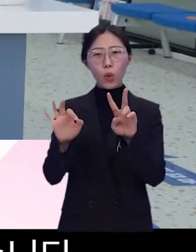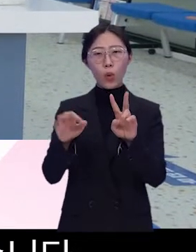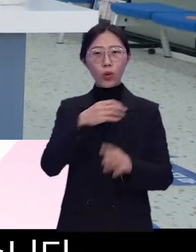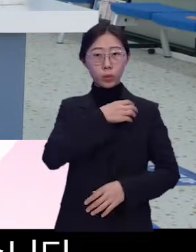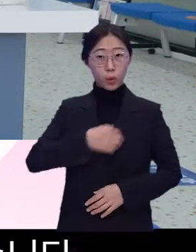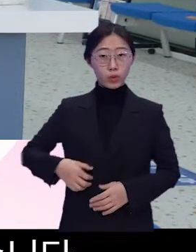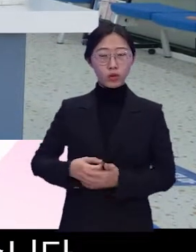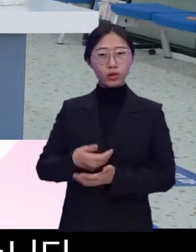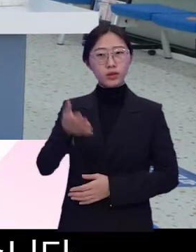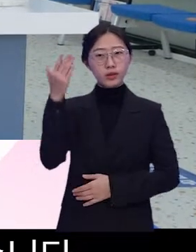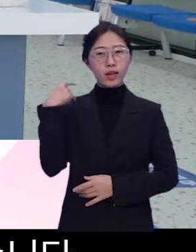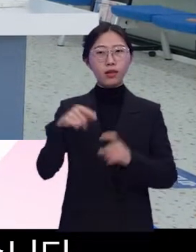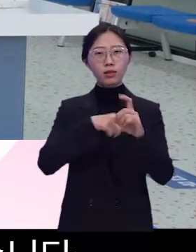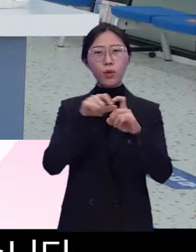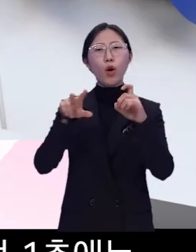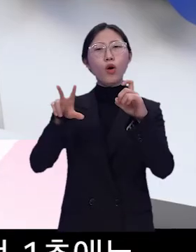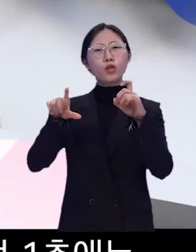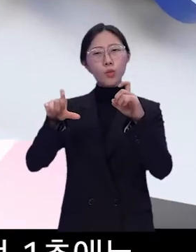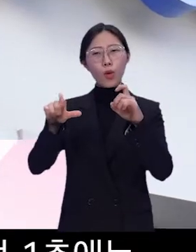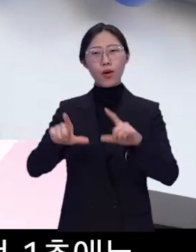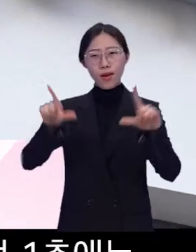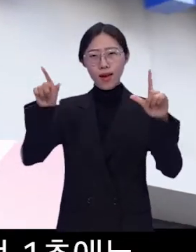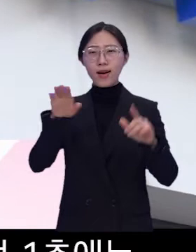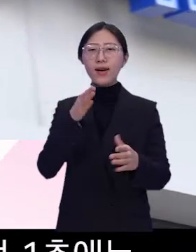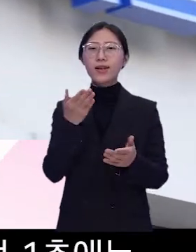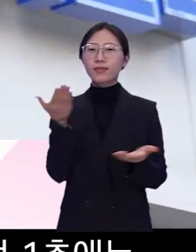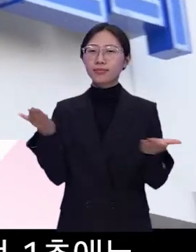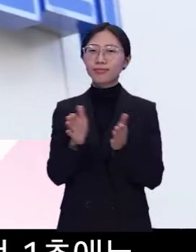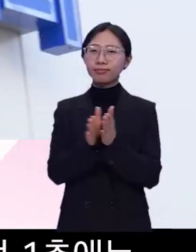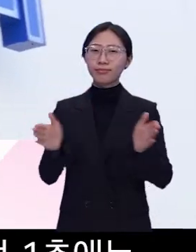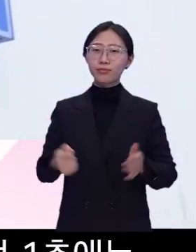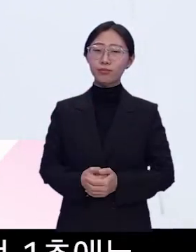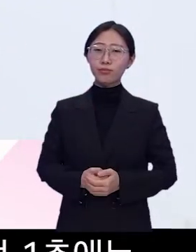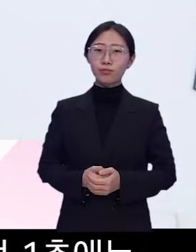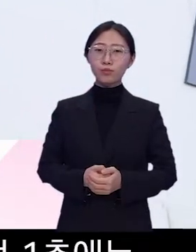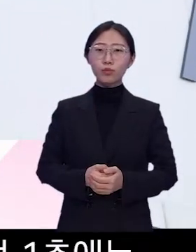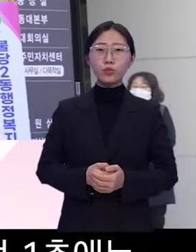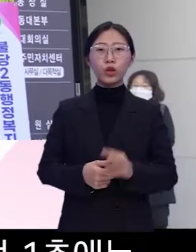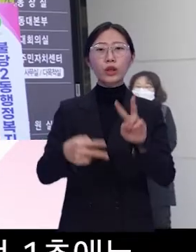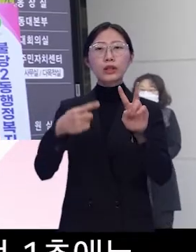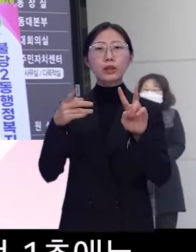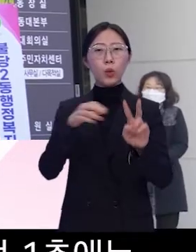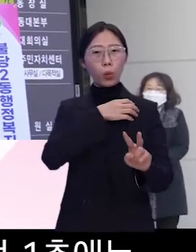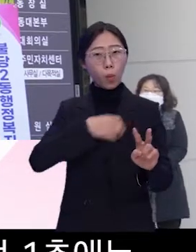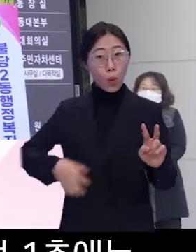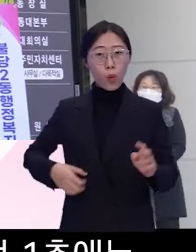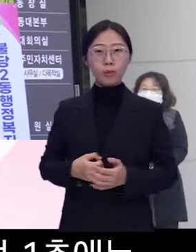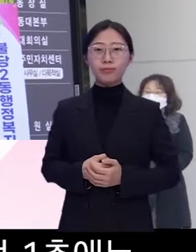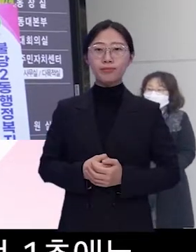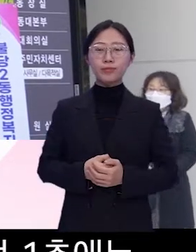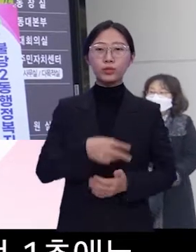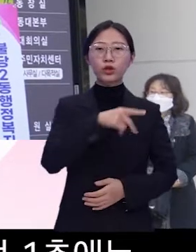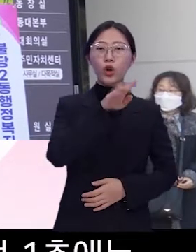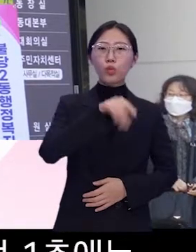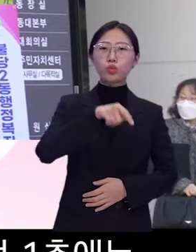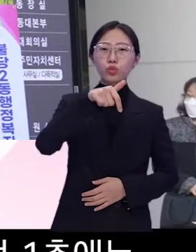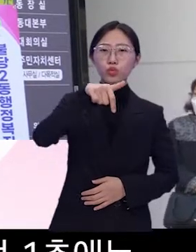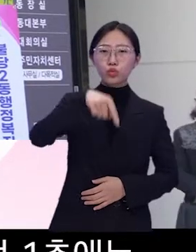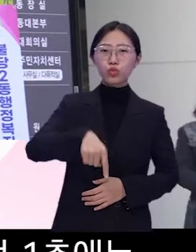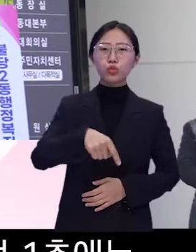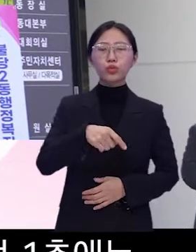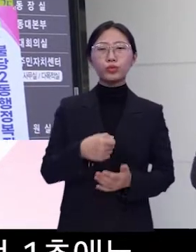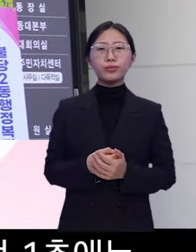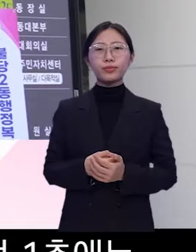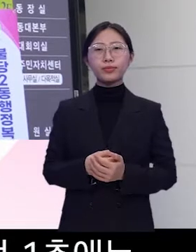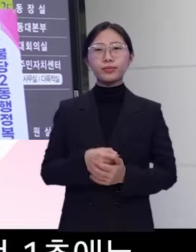후 첫 업무를 시작했습니다. 불당이동 행정복지센터는 서북구 불당 25로 182